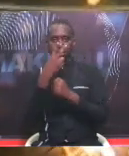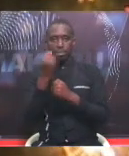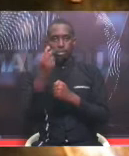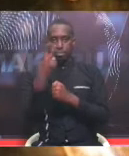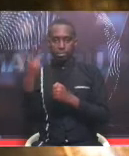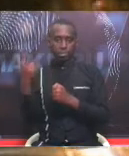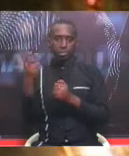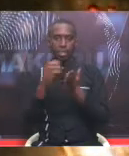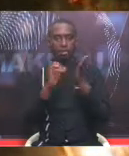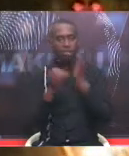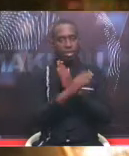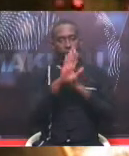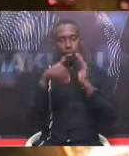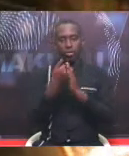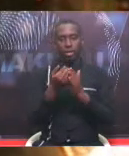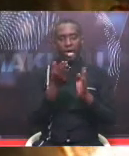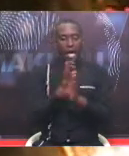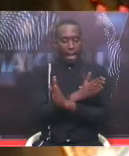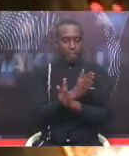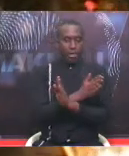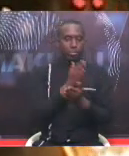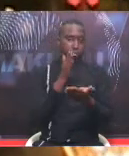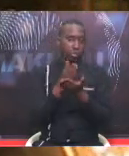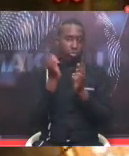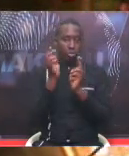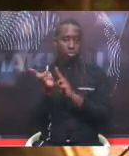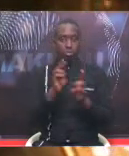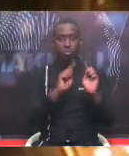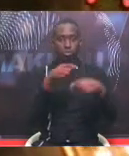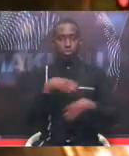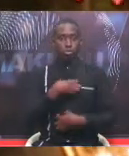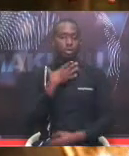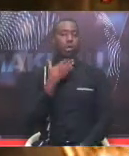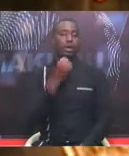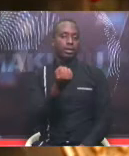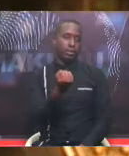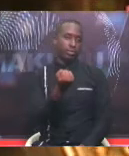018/2022 akuyeho aya yabanjirije. Mu by'ukuri twajyaga dusurisha kwa gatanu